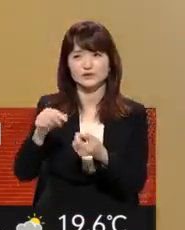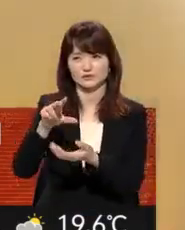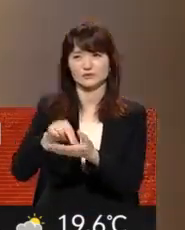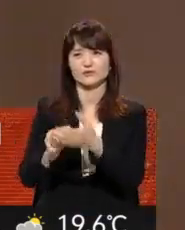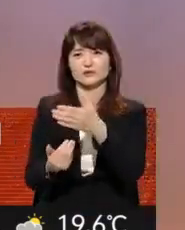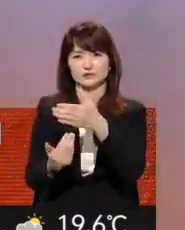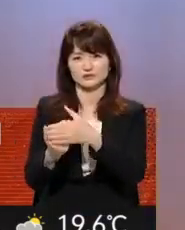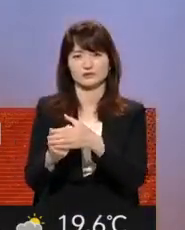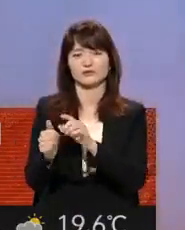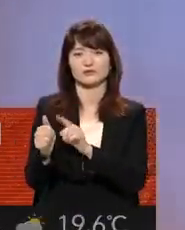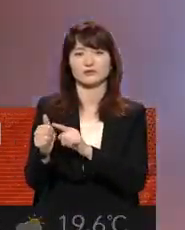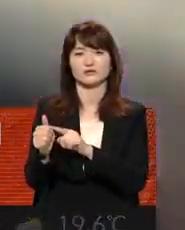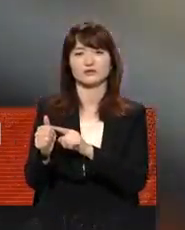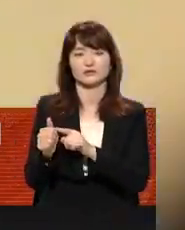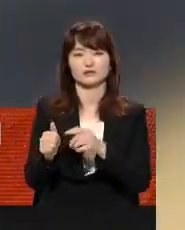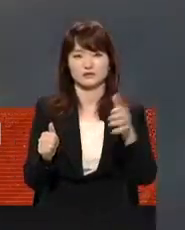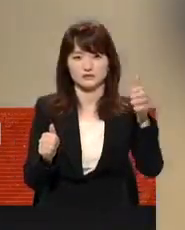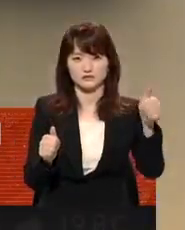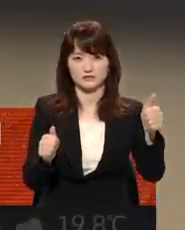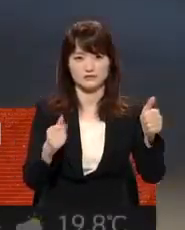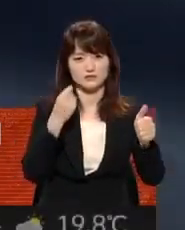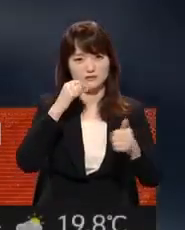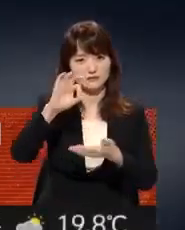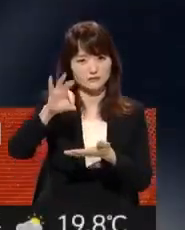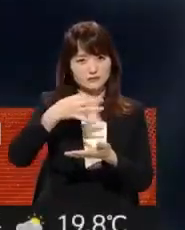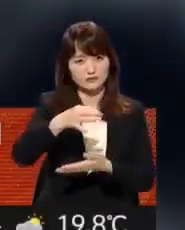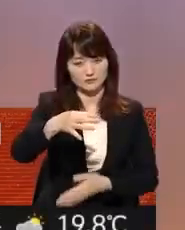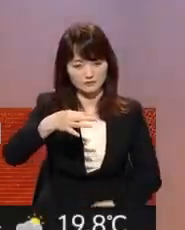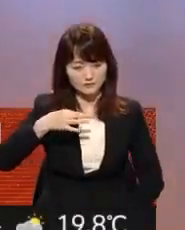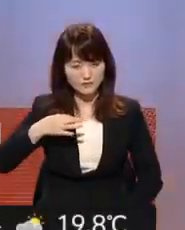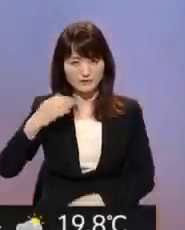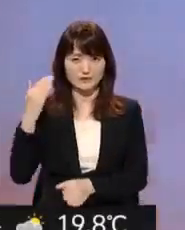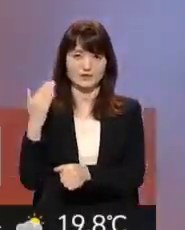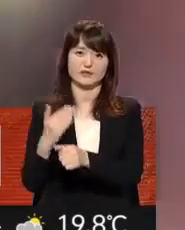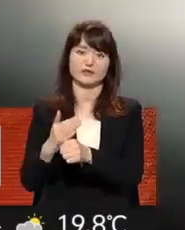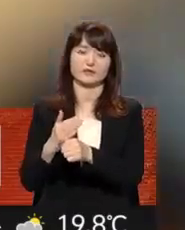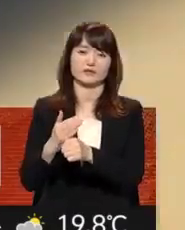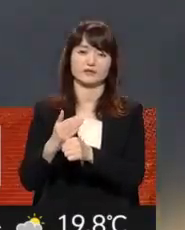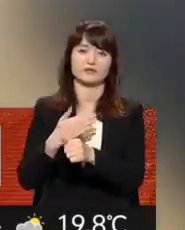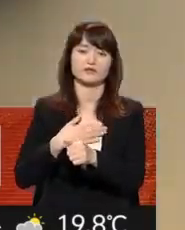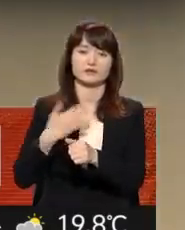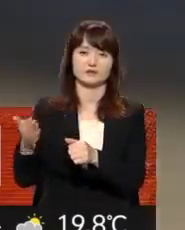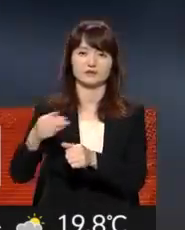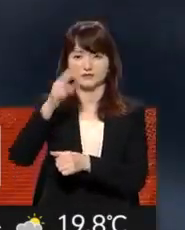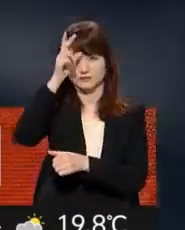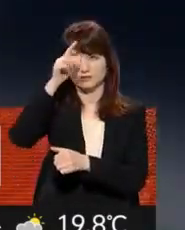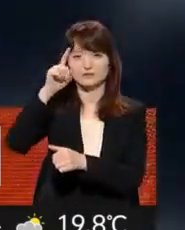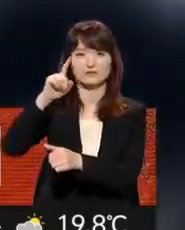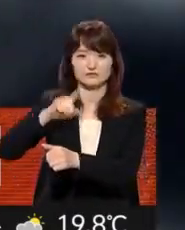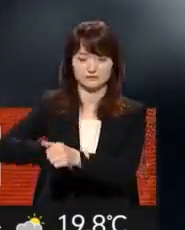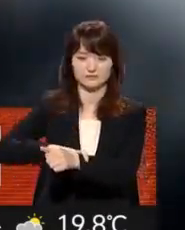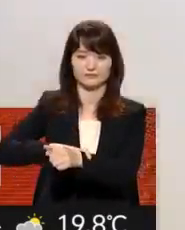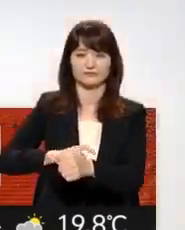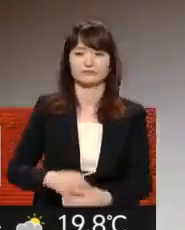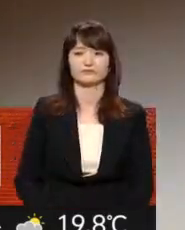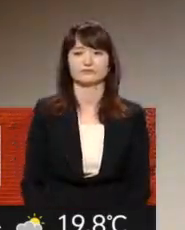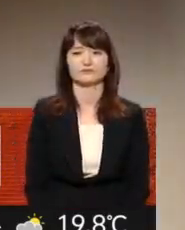거죠. 이 남성은 결국 점주에게 한 달치 월급을 받았지만 해고 통보를 받았습니다. 그리고 경찰에게 체포됐다고